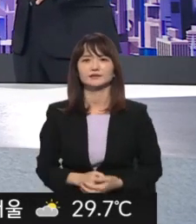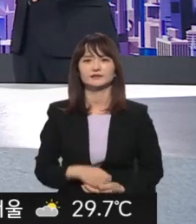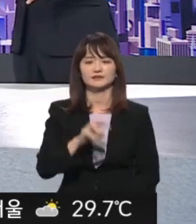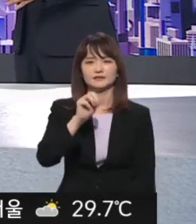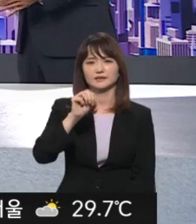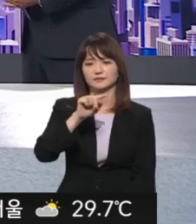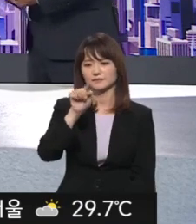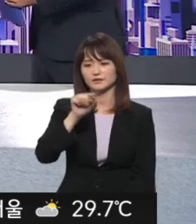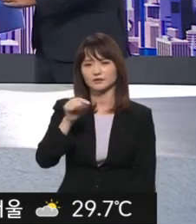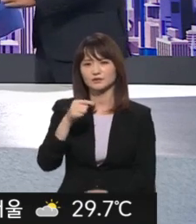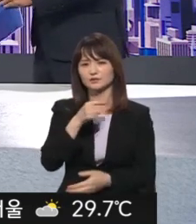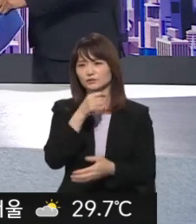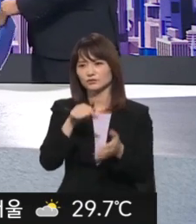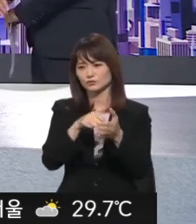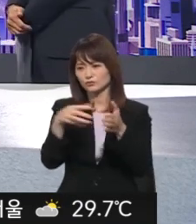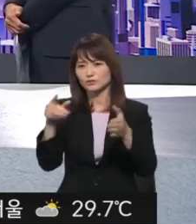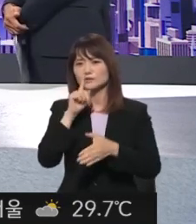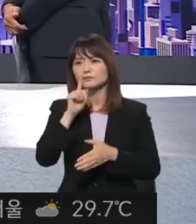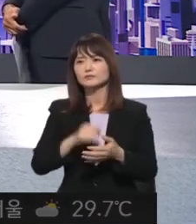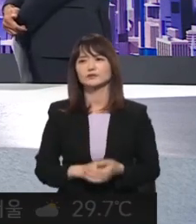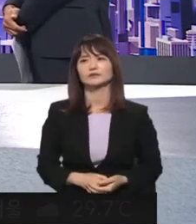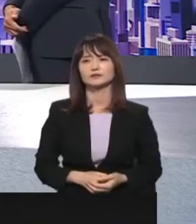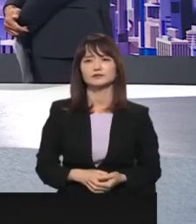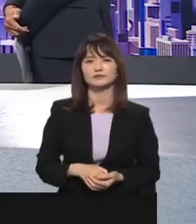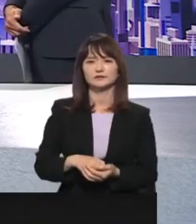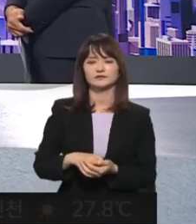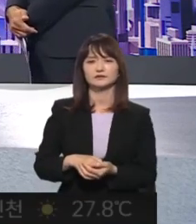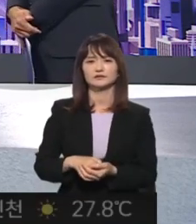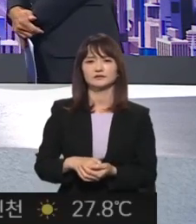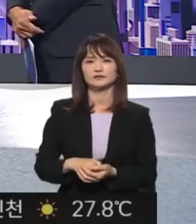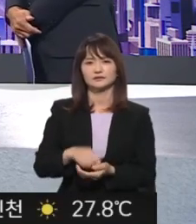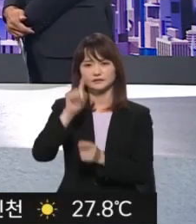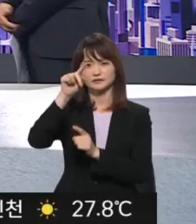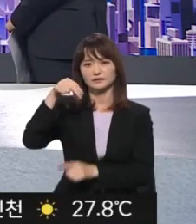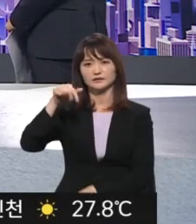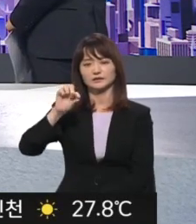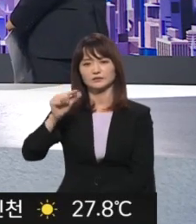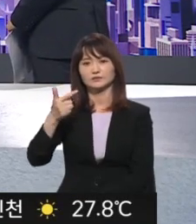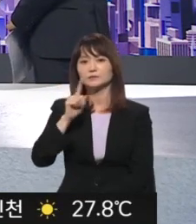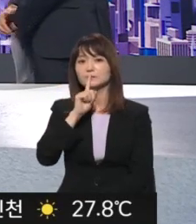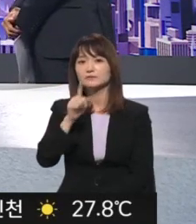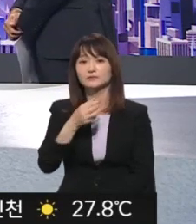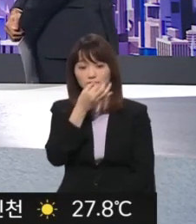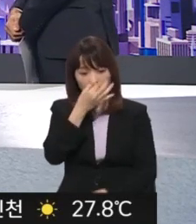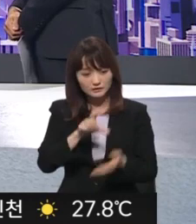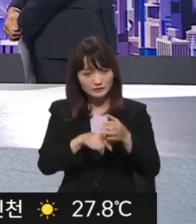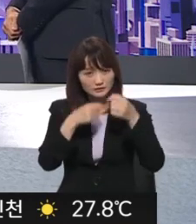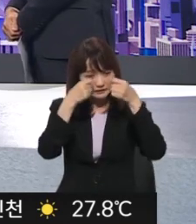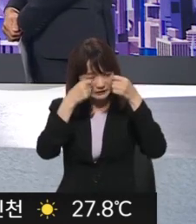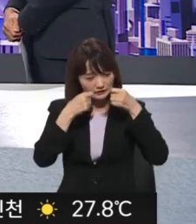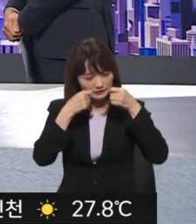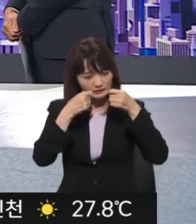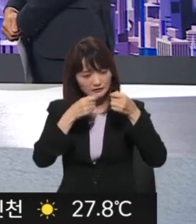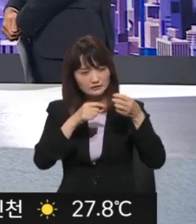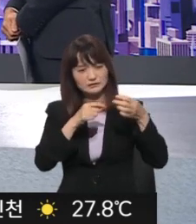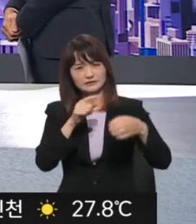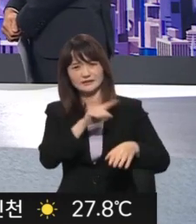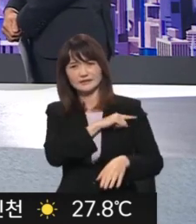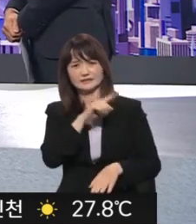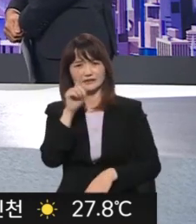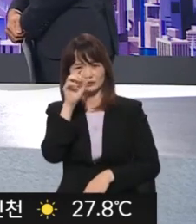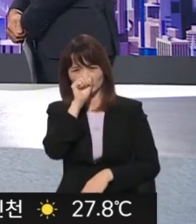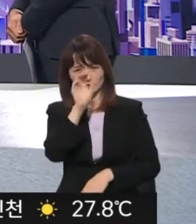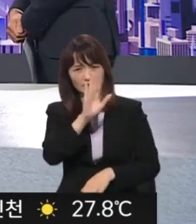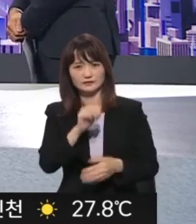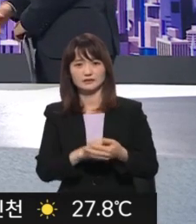세대에게 유명한 말이 있어요 이상민 c 아는 형님의 나오는 이상민 씨가 이런 얘기를 했습니다 자 힘들때 오는건 3류 다 자